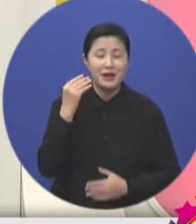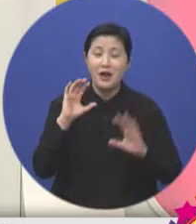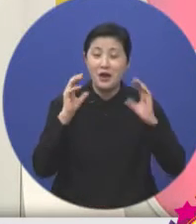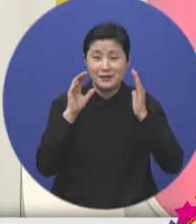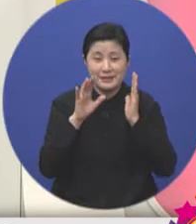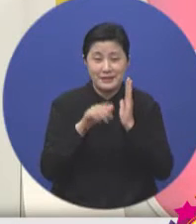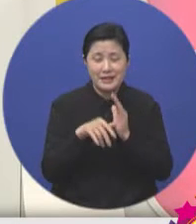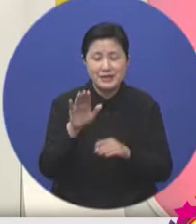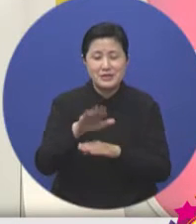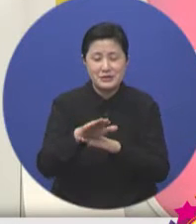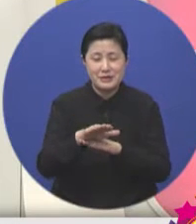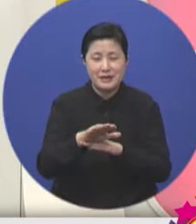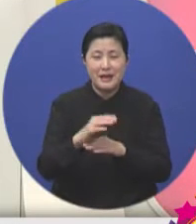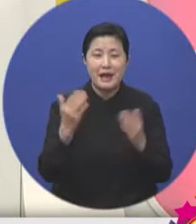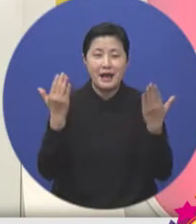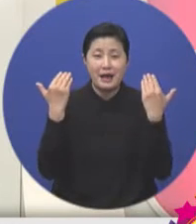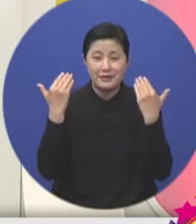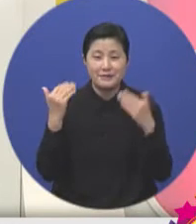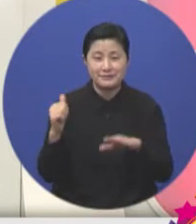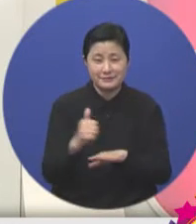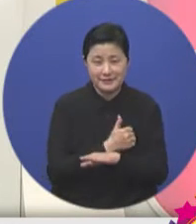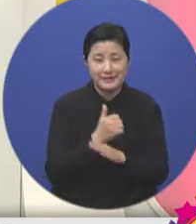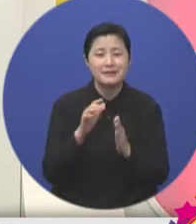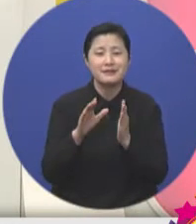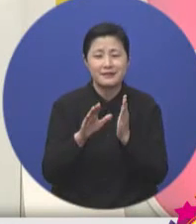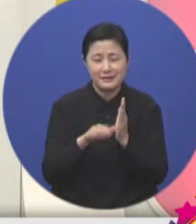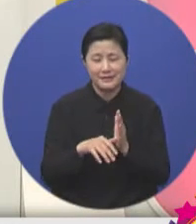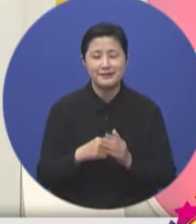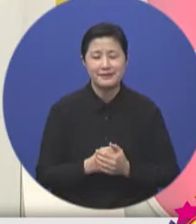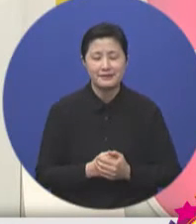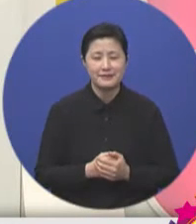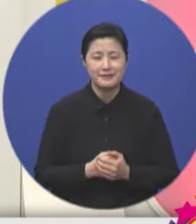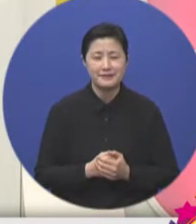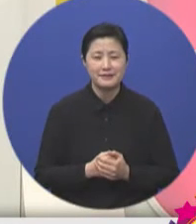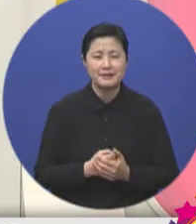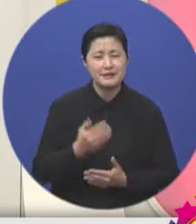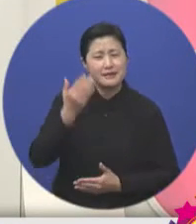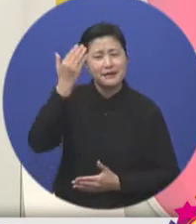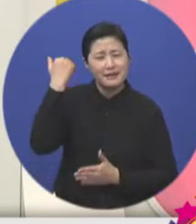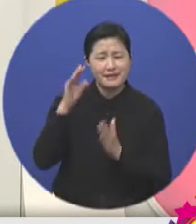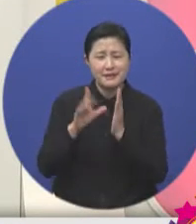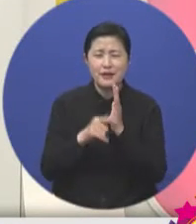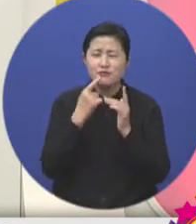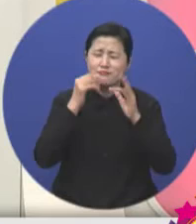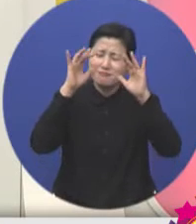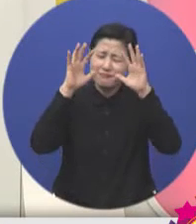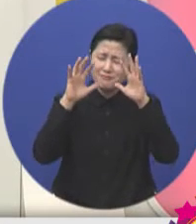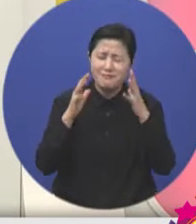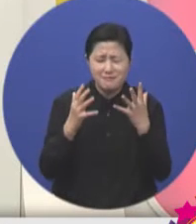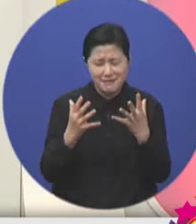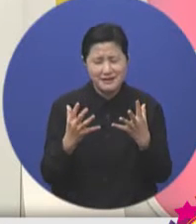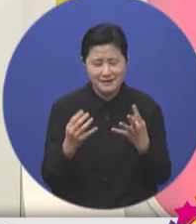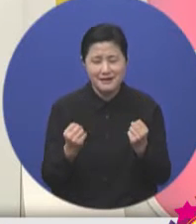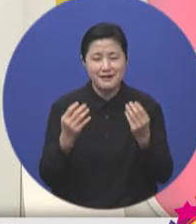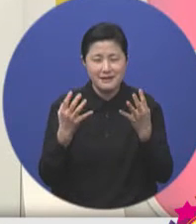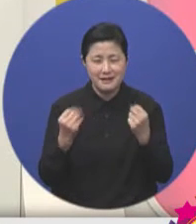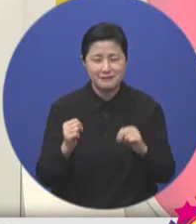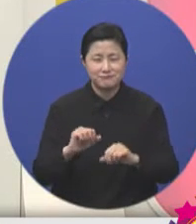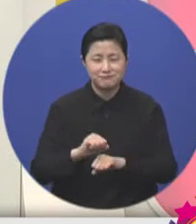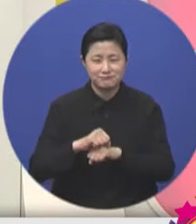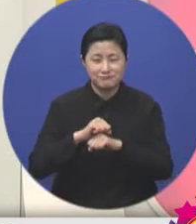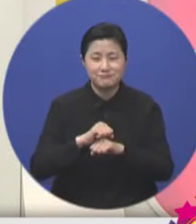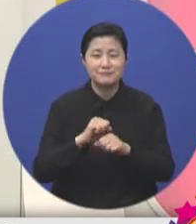어려서 시골에서 학교 다닐 적에, 시내길 다닐 적에, 옛날엔 눈도 많이 왔어요. 그래서